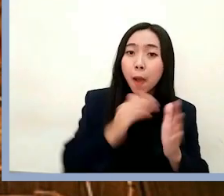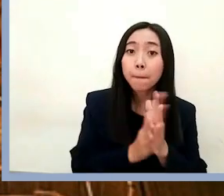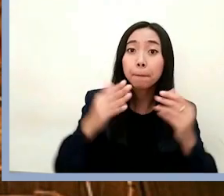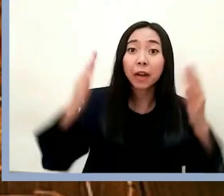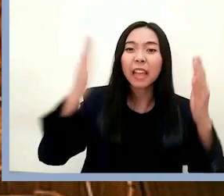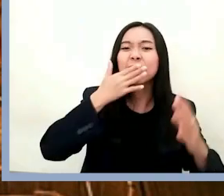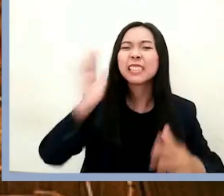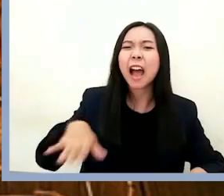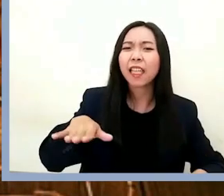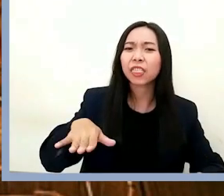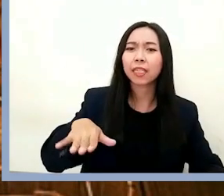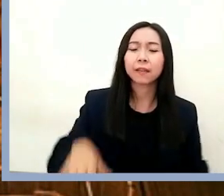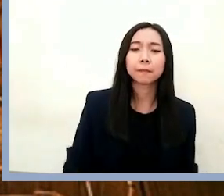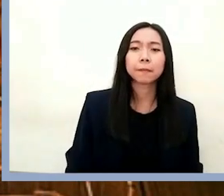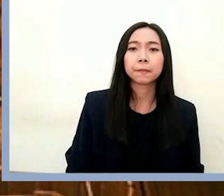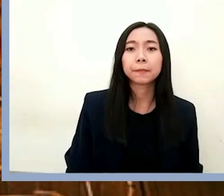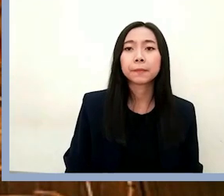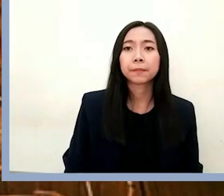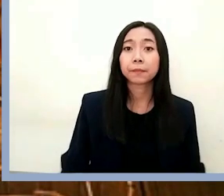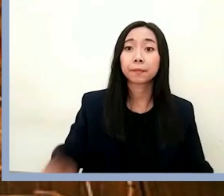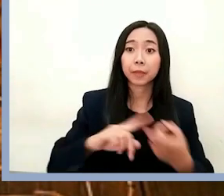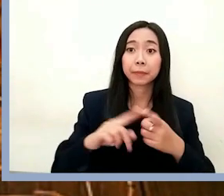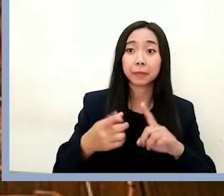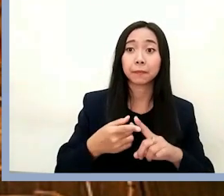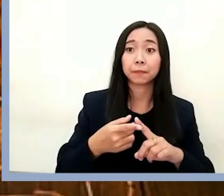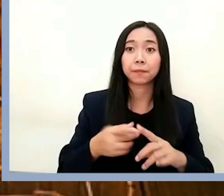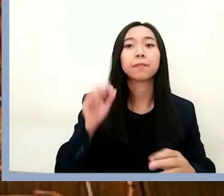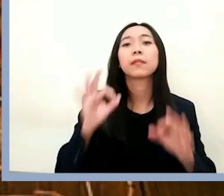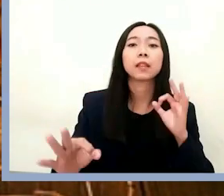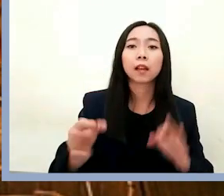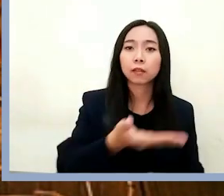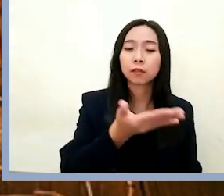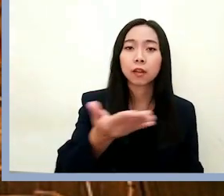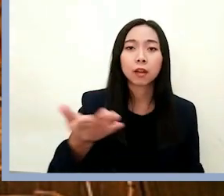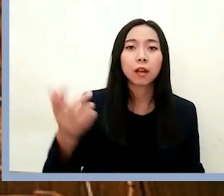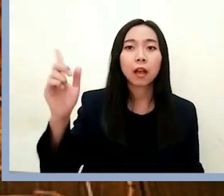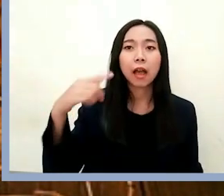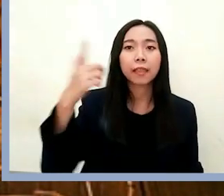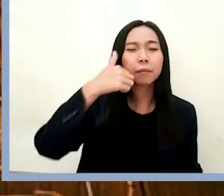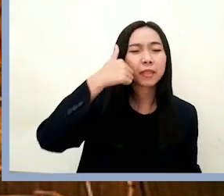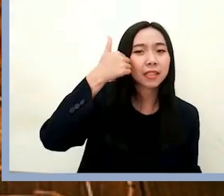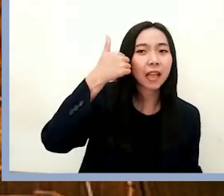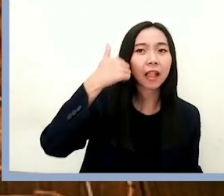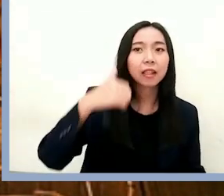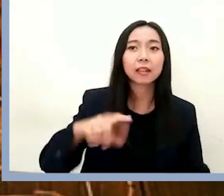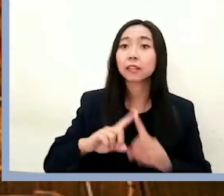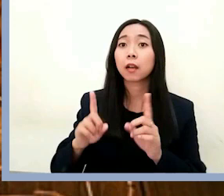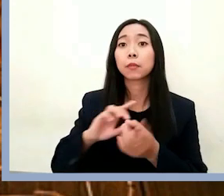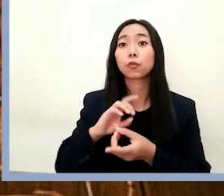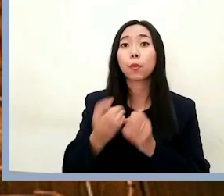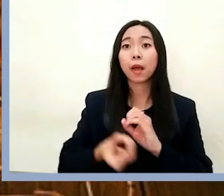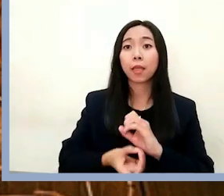saudara-saudara yang dikasihi Tuhan karena itu apabila saudara-saudara hanya menyesal tetapi tidak